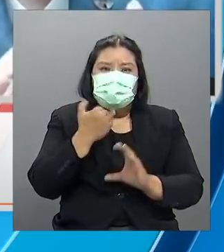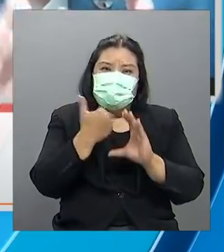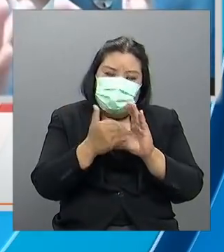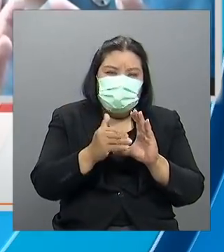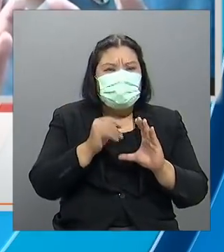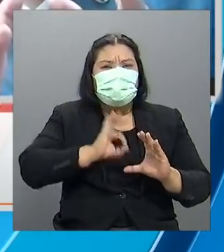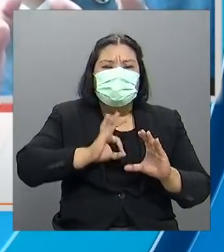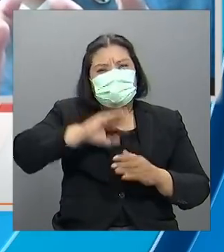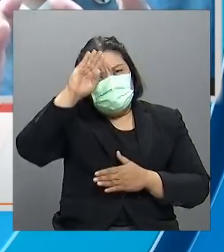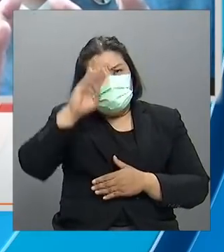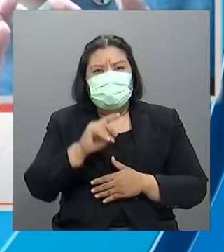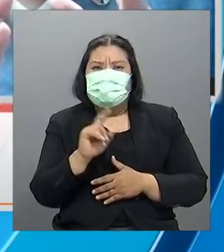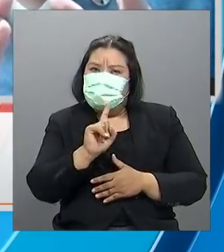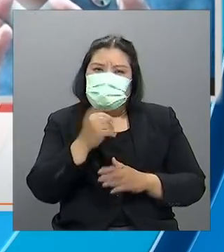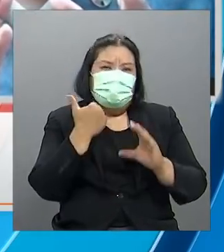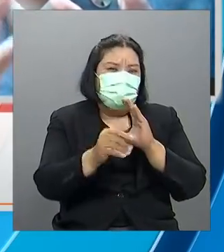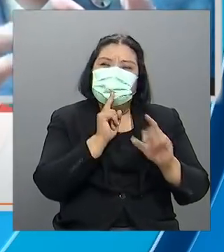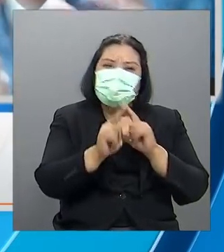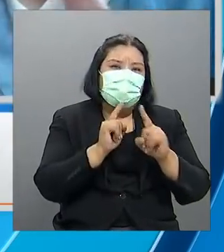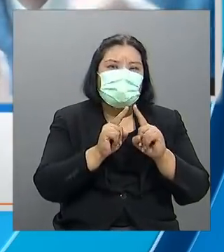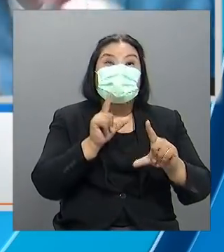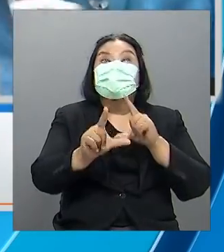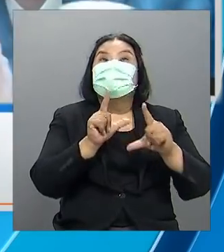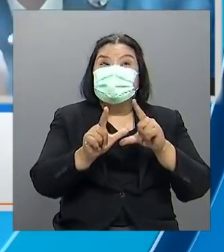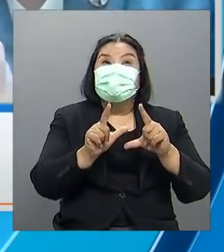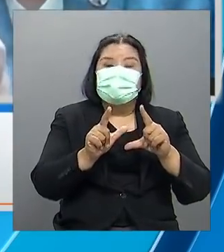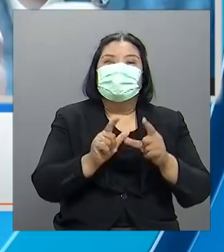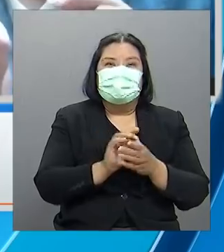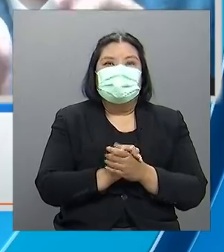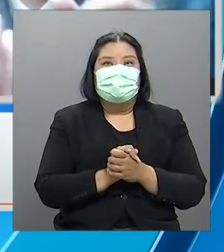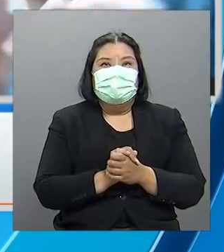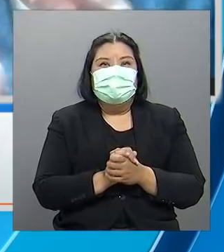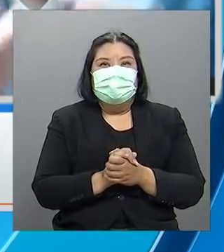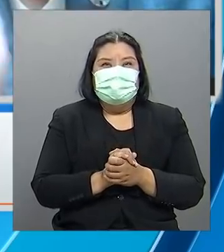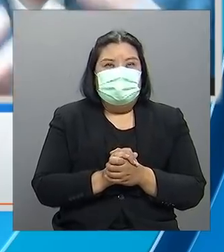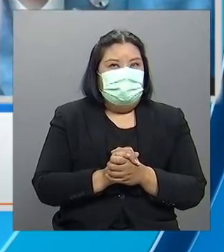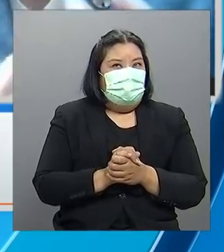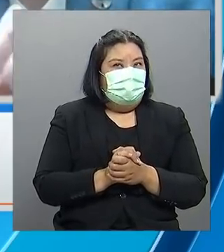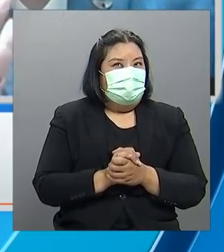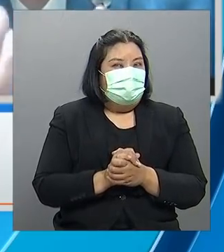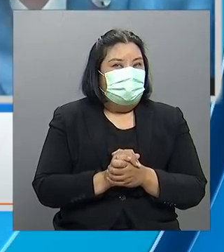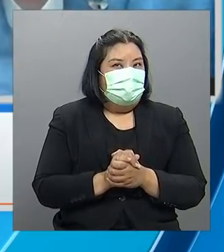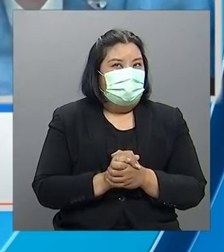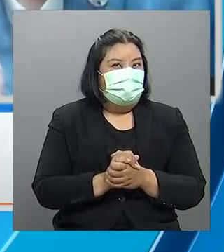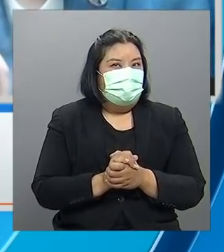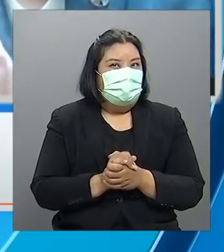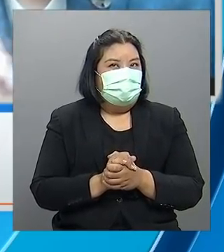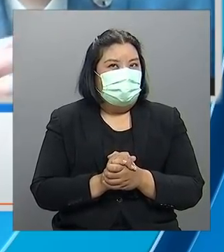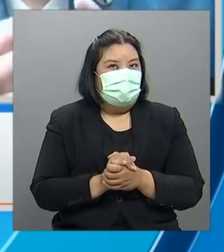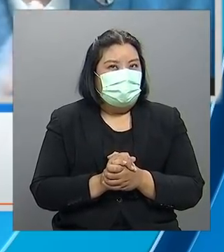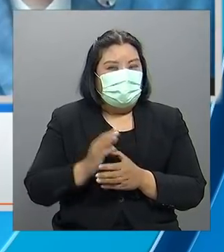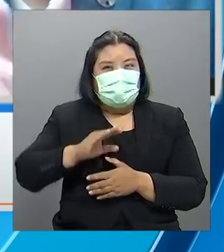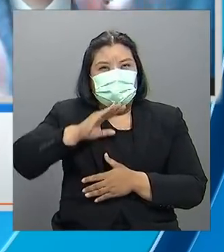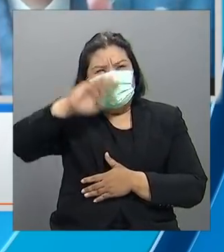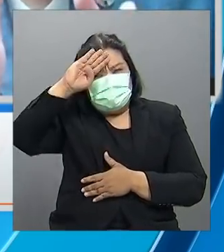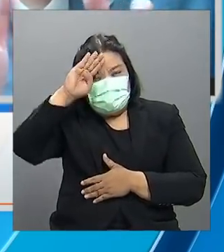รณีที่ว่าการแตกอาการต่างๆเนี่ยมันจำเป็นต้องมีเครื่องมือเครื่องไม้ต่างๆที่เพิ่มเติมเข้ามานะครับ ครับ